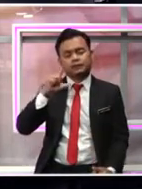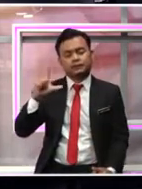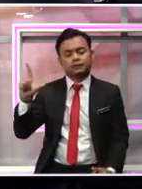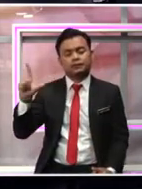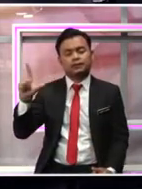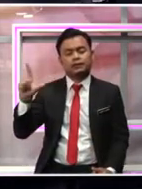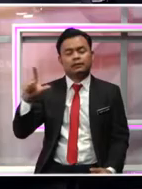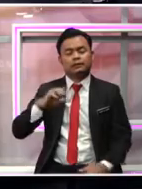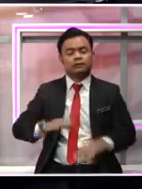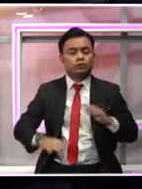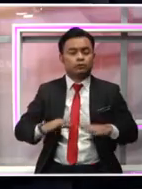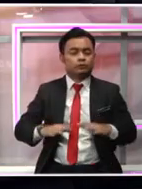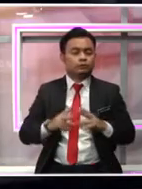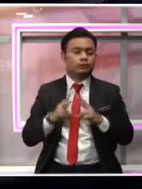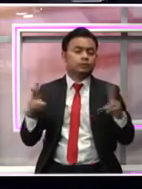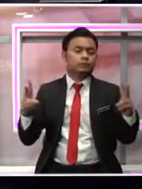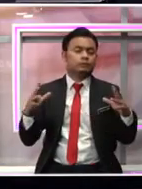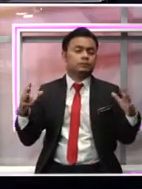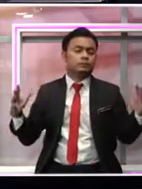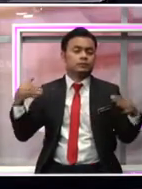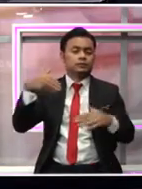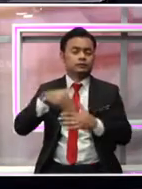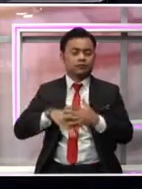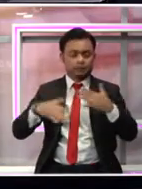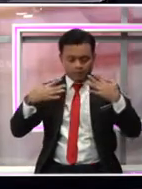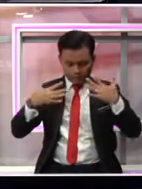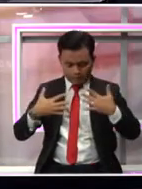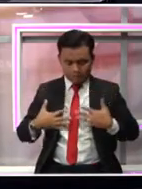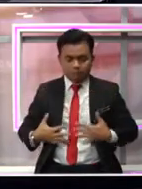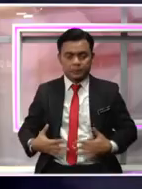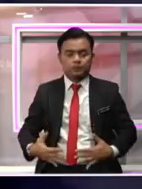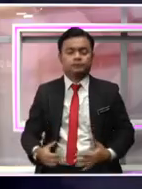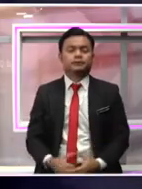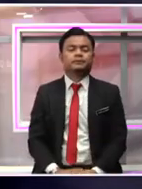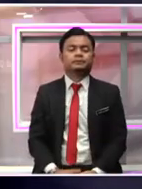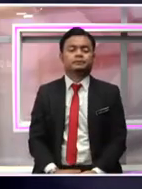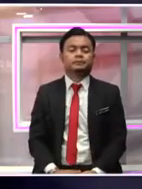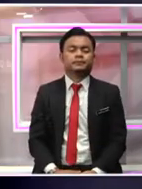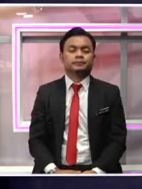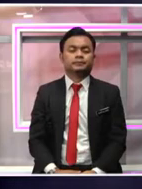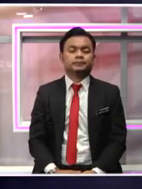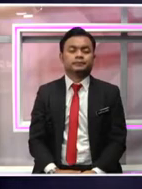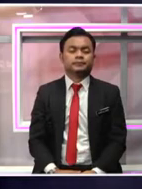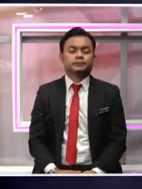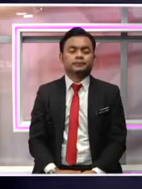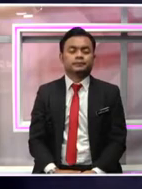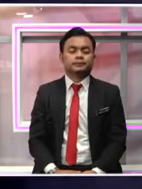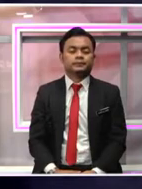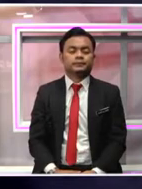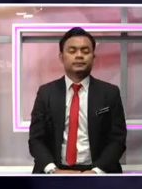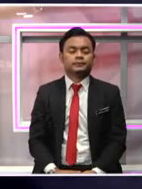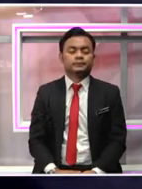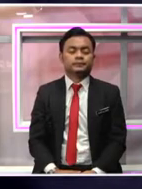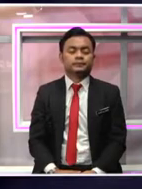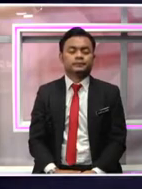dalam domain kita di mengira ini cek good and the ini adalah The Subject